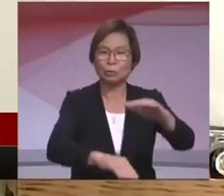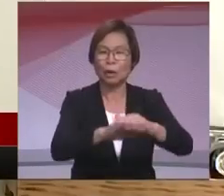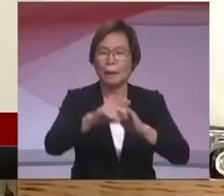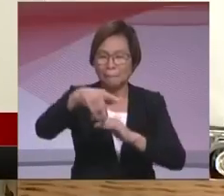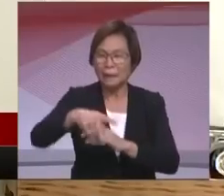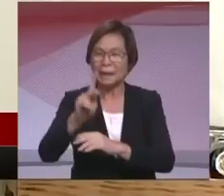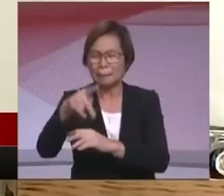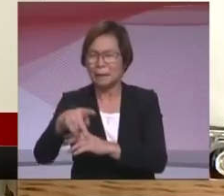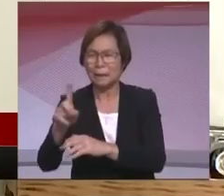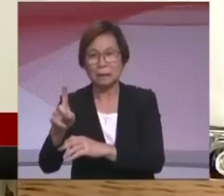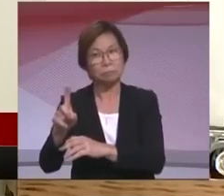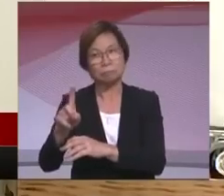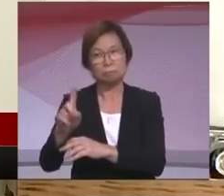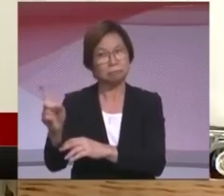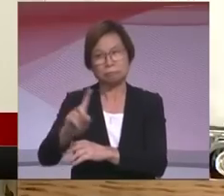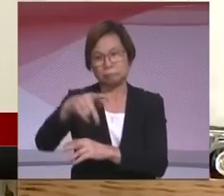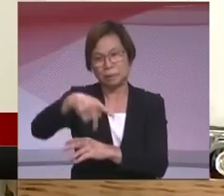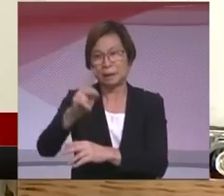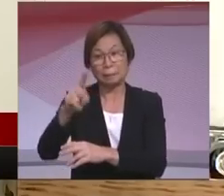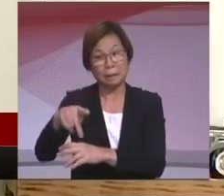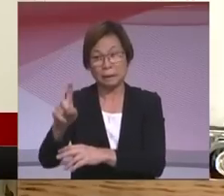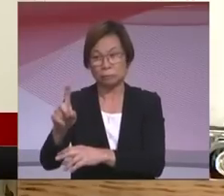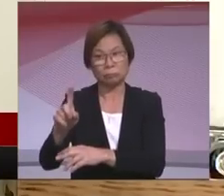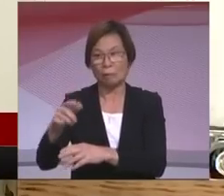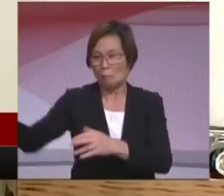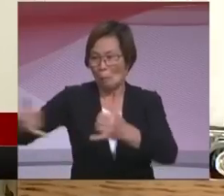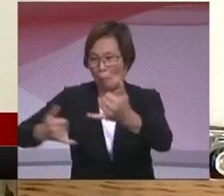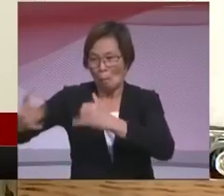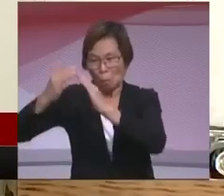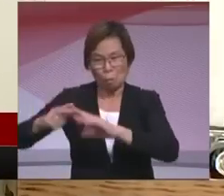PKPD langsung tidak boleh ada pengunjung daripada luar.